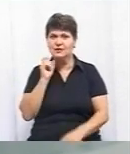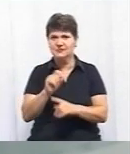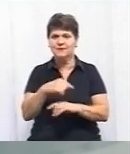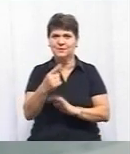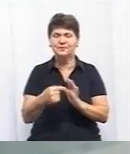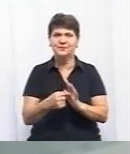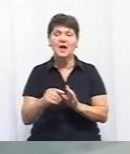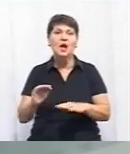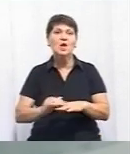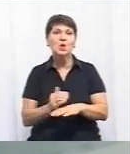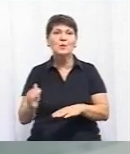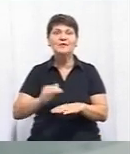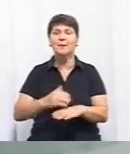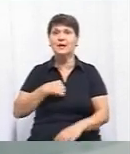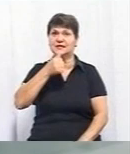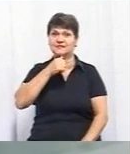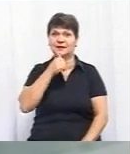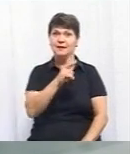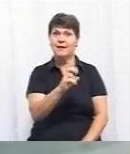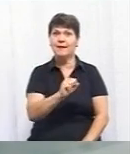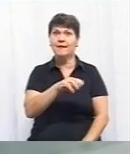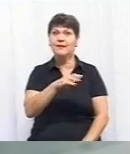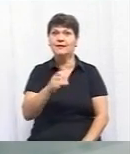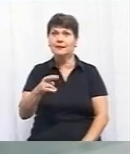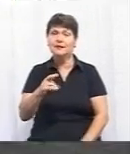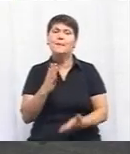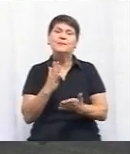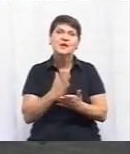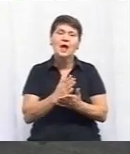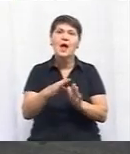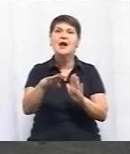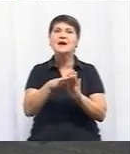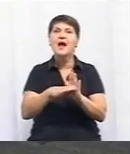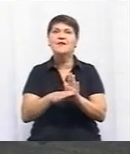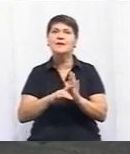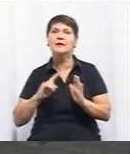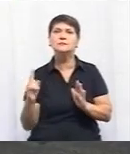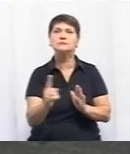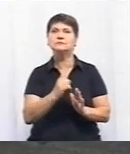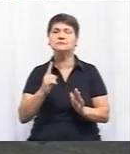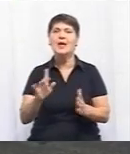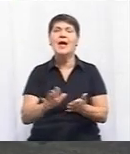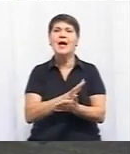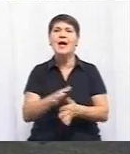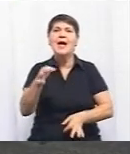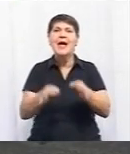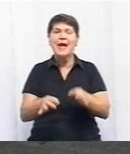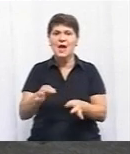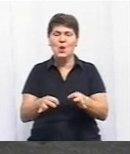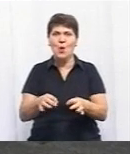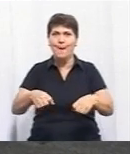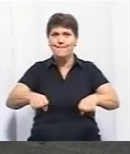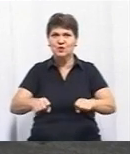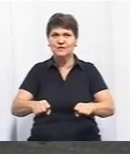Доброго вечора. Мене звати Катерина. І мене цікавить, чи є графік курсування такого еко-мотоциклу по вулицях Вінниччини?